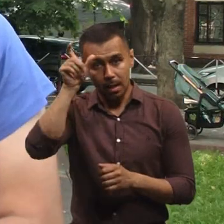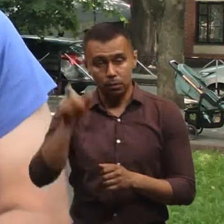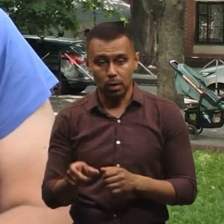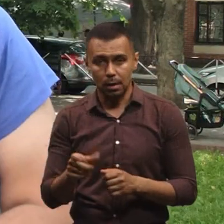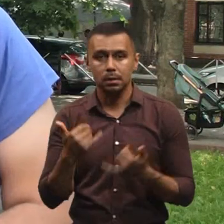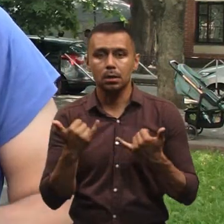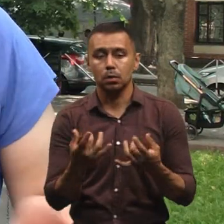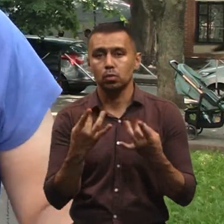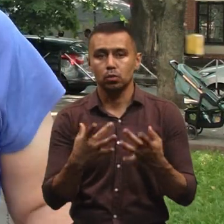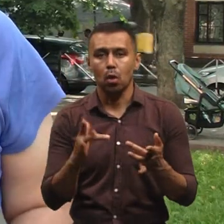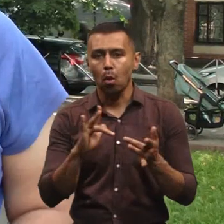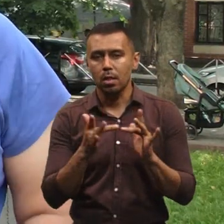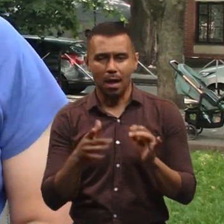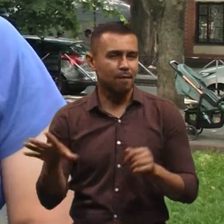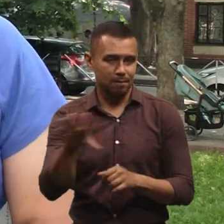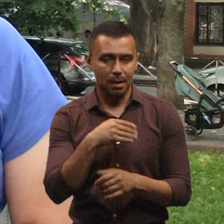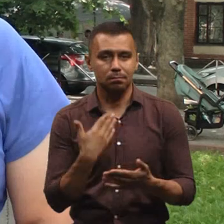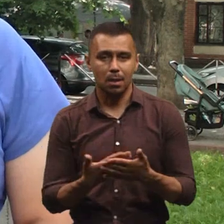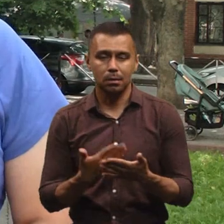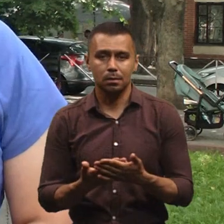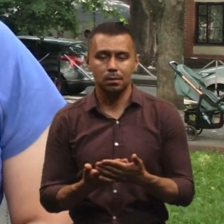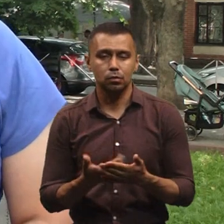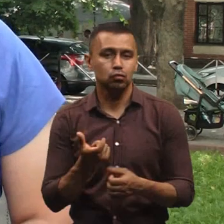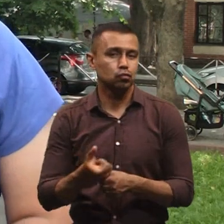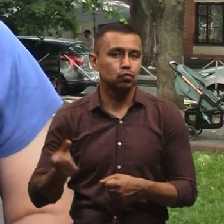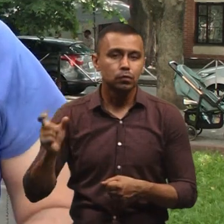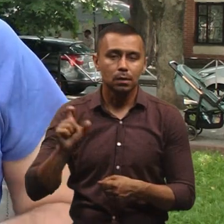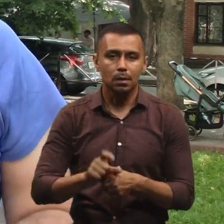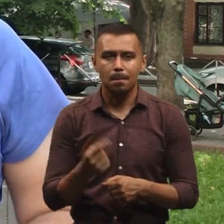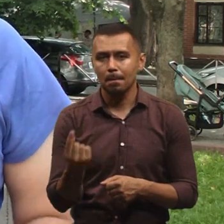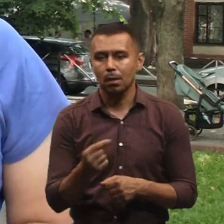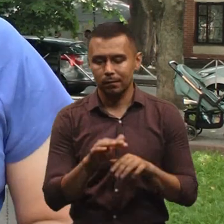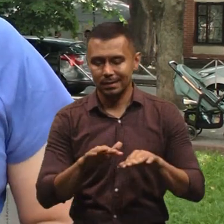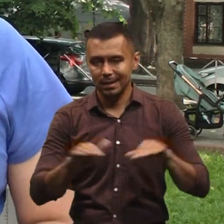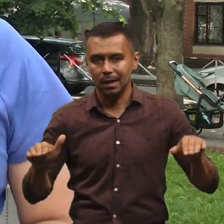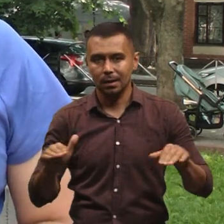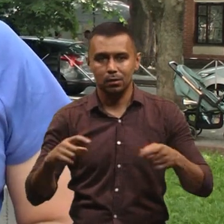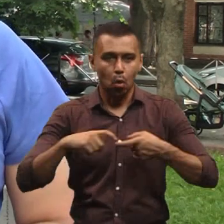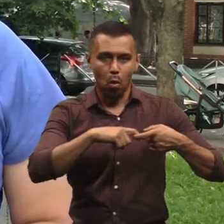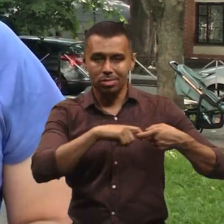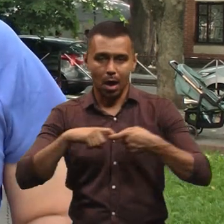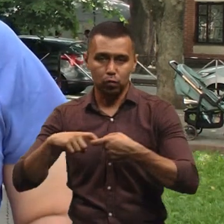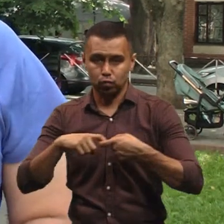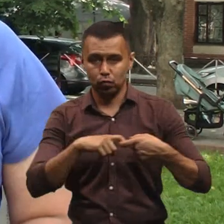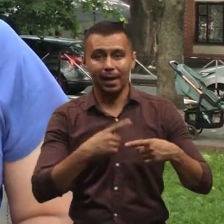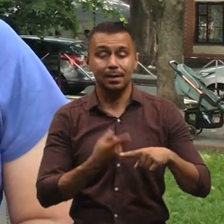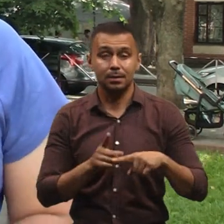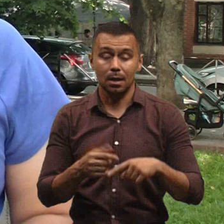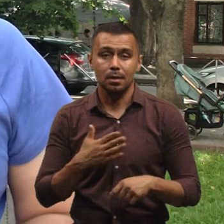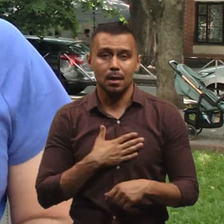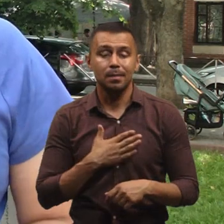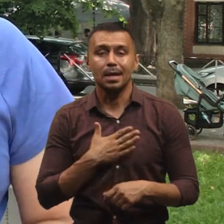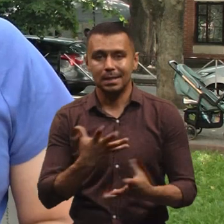просто онлайн все майже дуже мало дітей контакту і це Ну нам